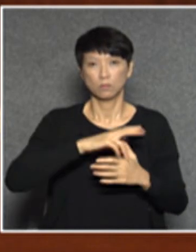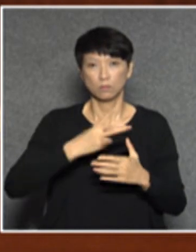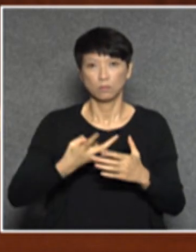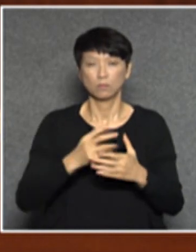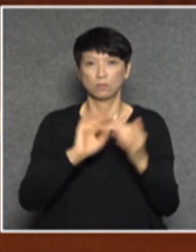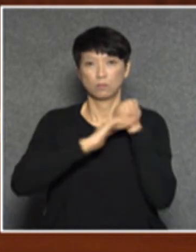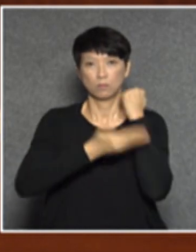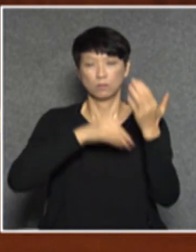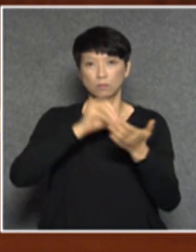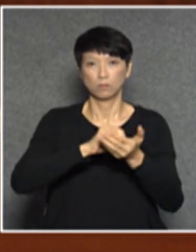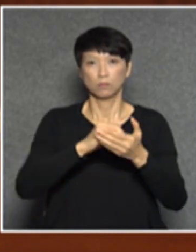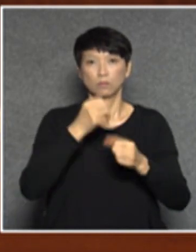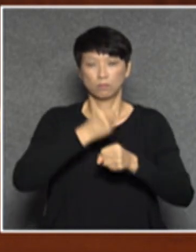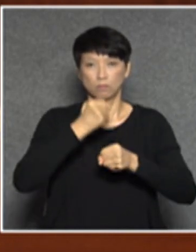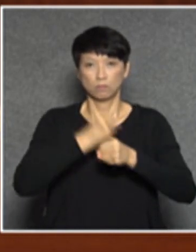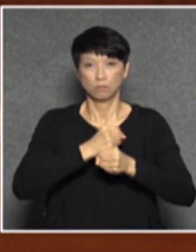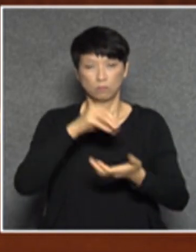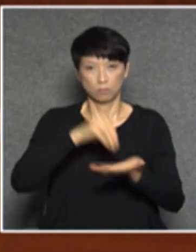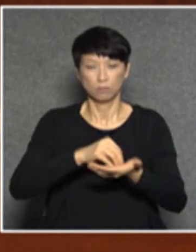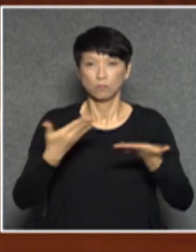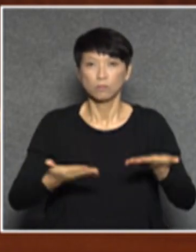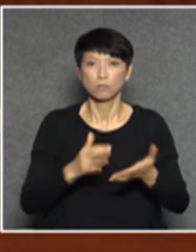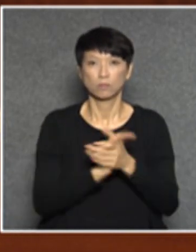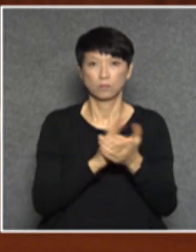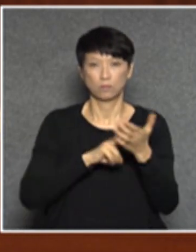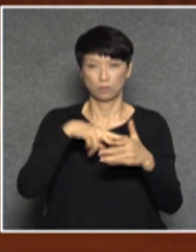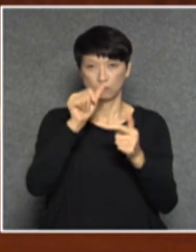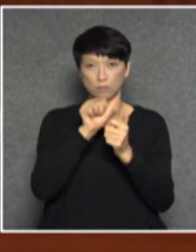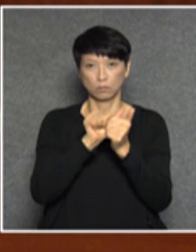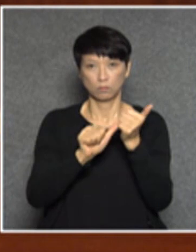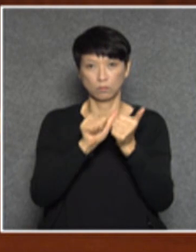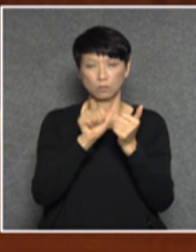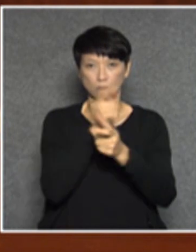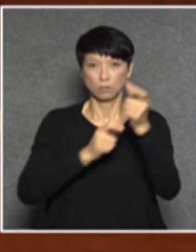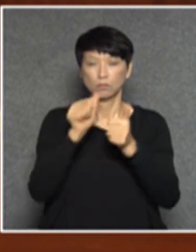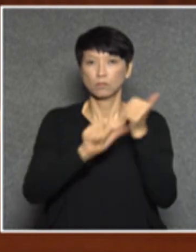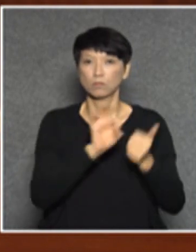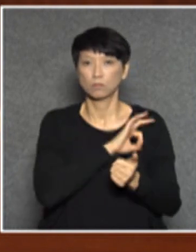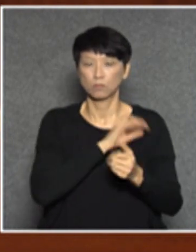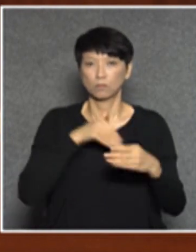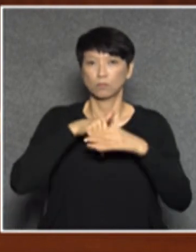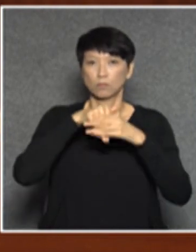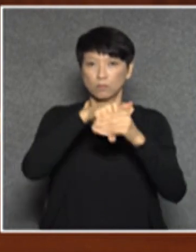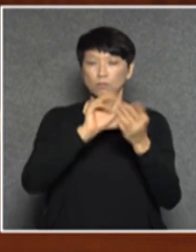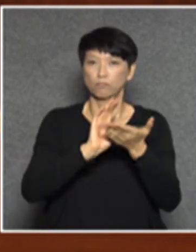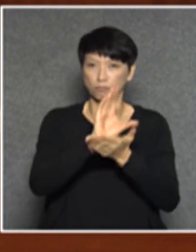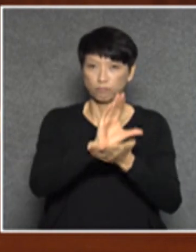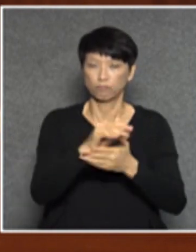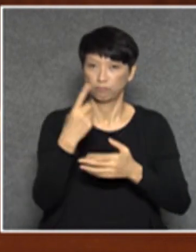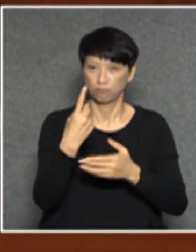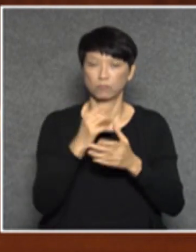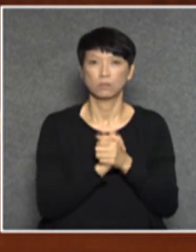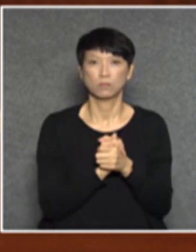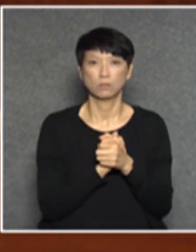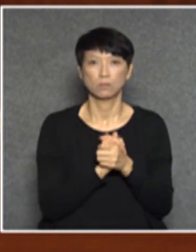決議，現在只剩下要立法會財務委員會通過撥款。由於有議員表示仍